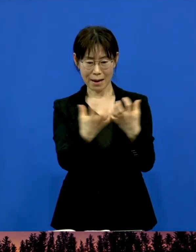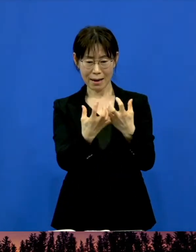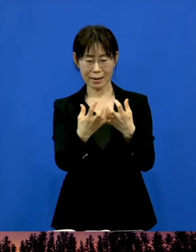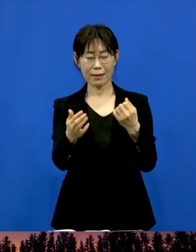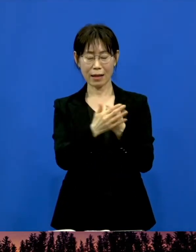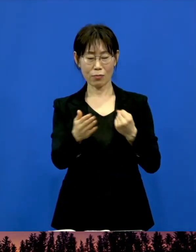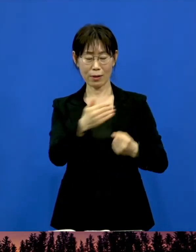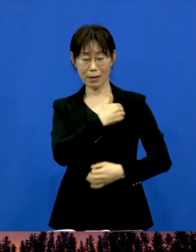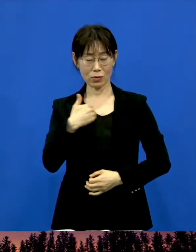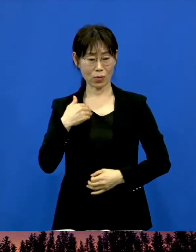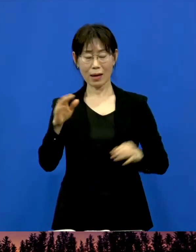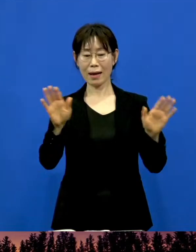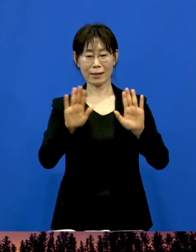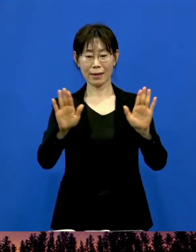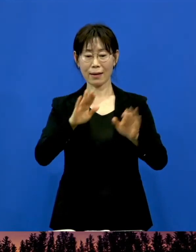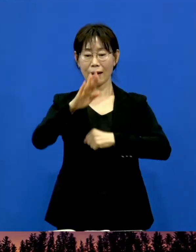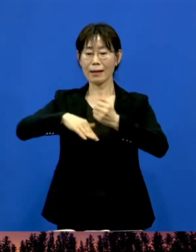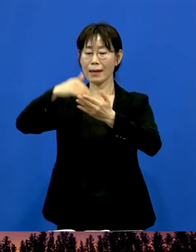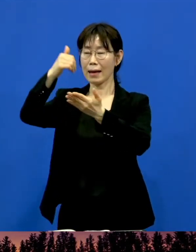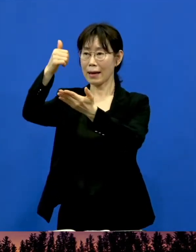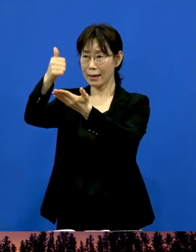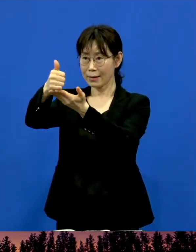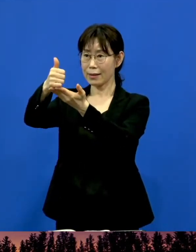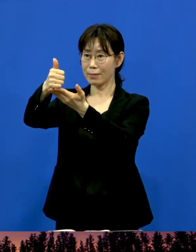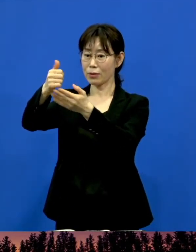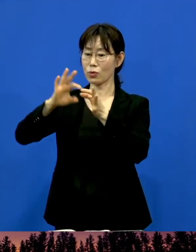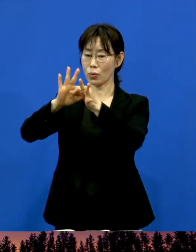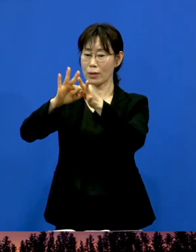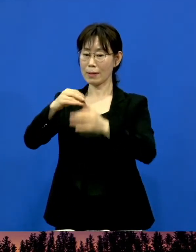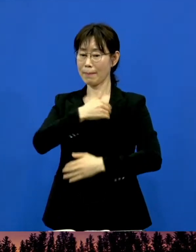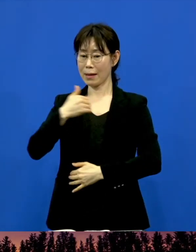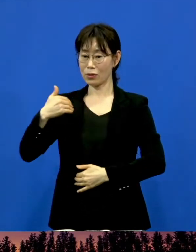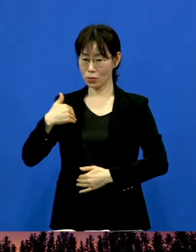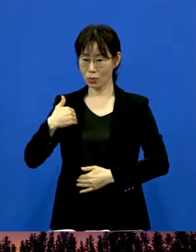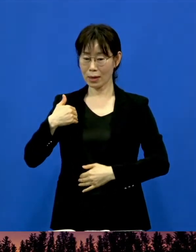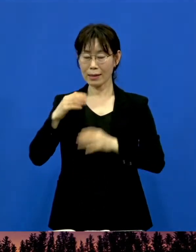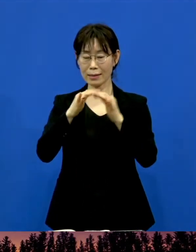안에서 만족하는 삶은요, 굉장히 심플하게 살아요.